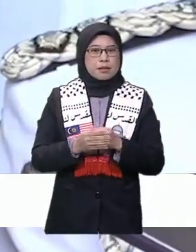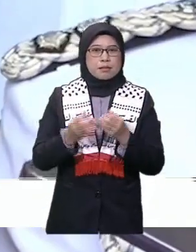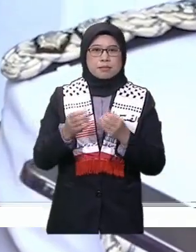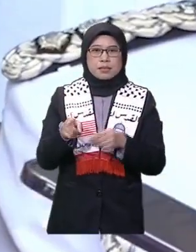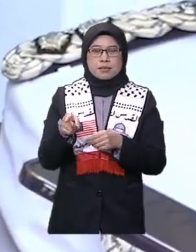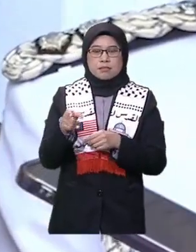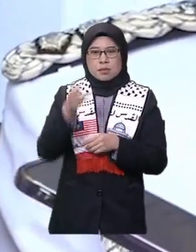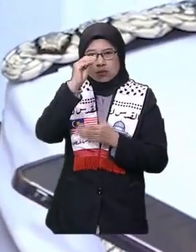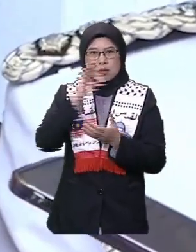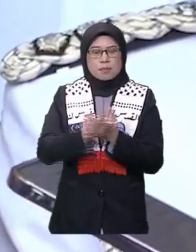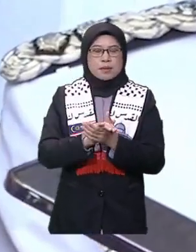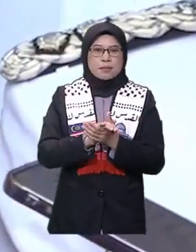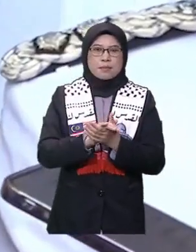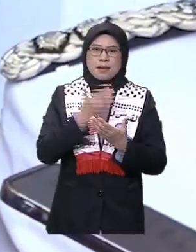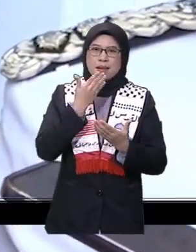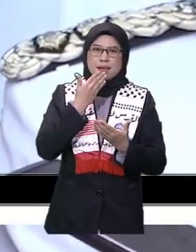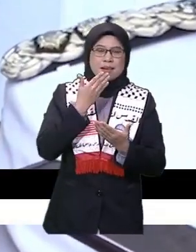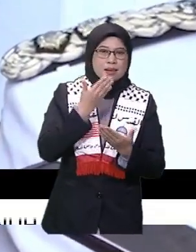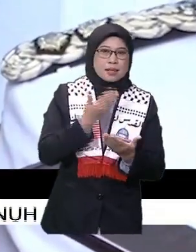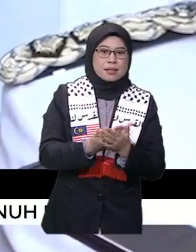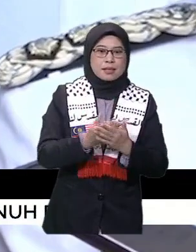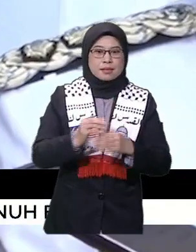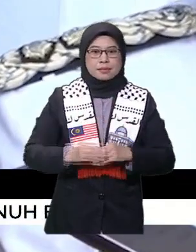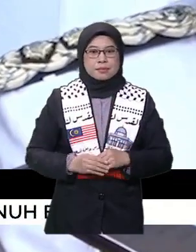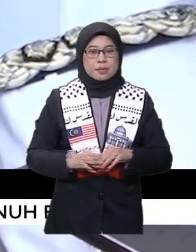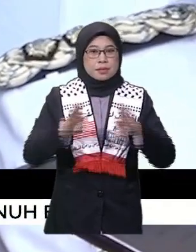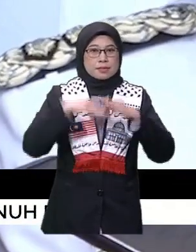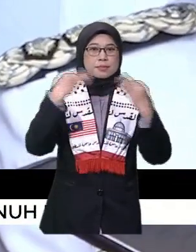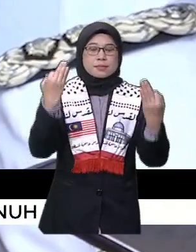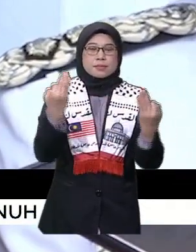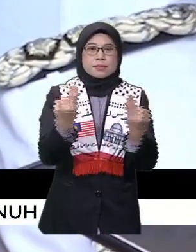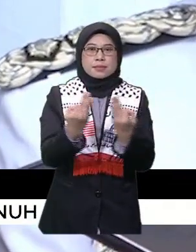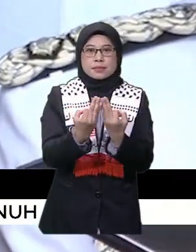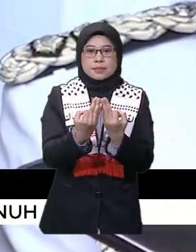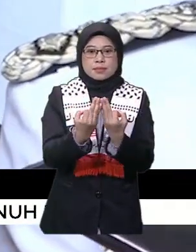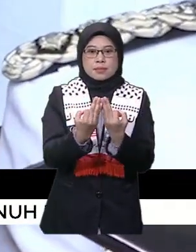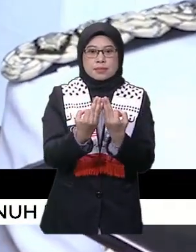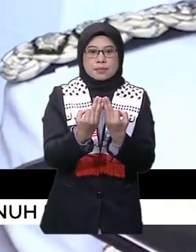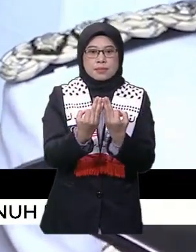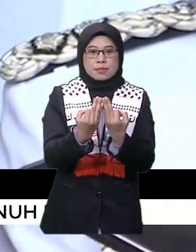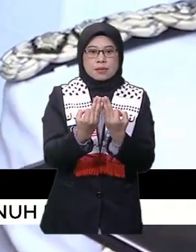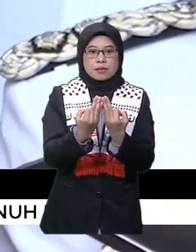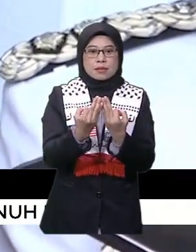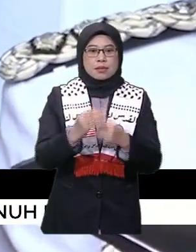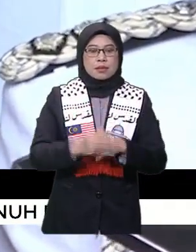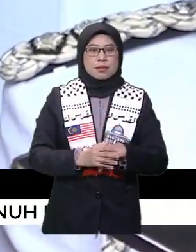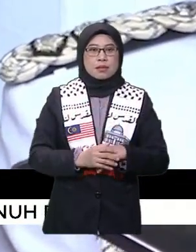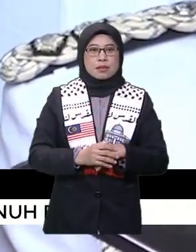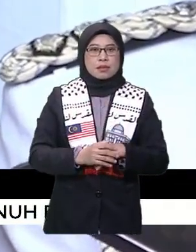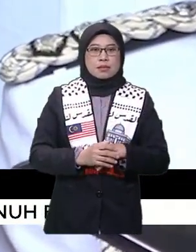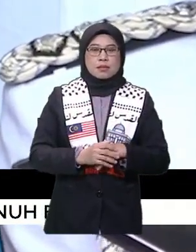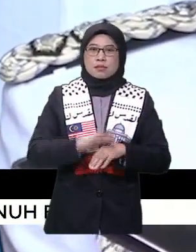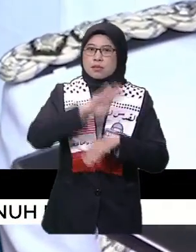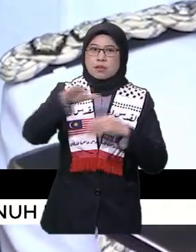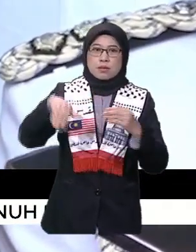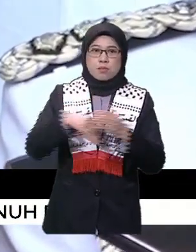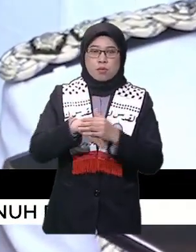mi orang. Rumah kita mi keluarga. Ni lima abang adik-beradik semua